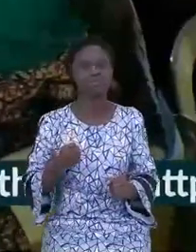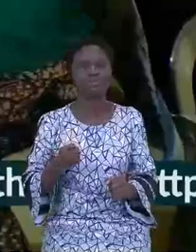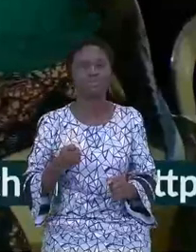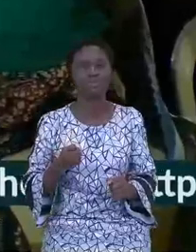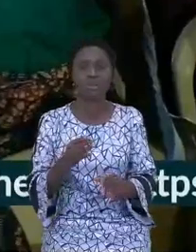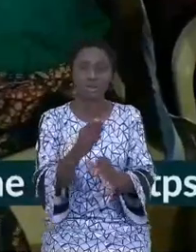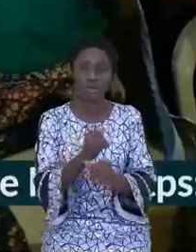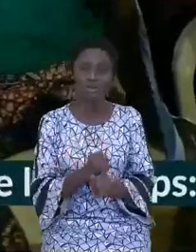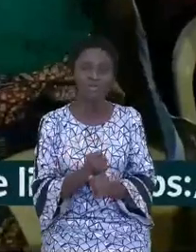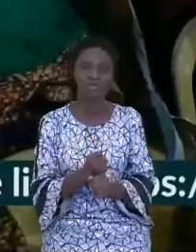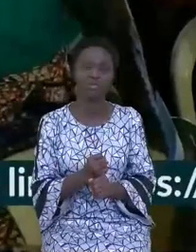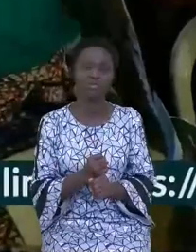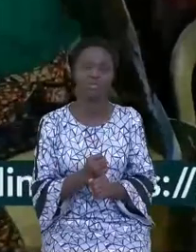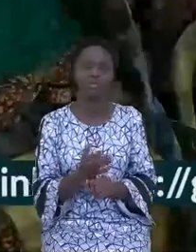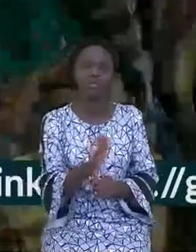Notez leur nom,